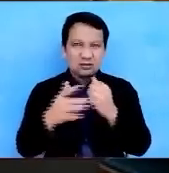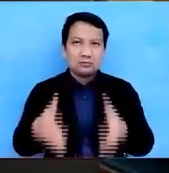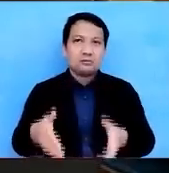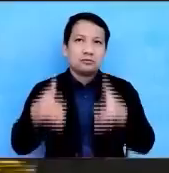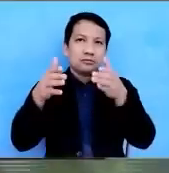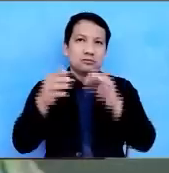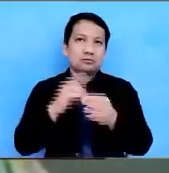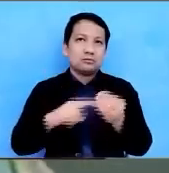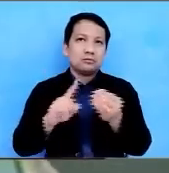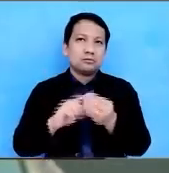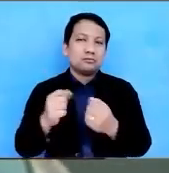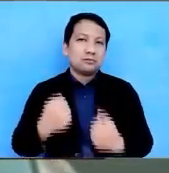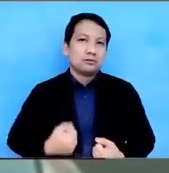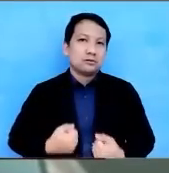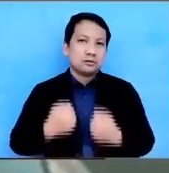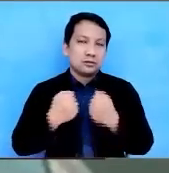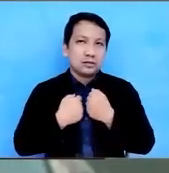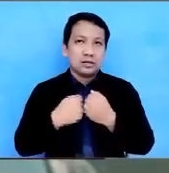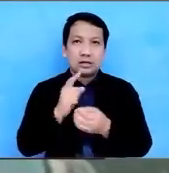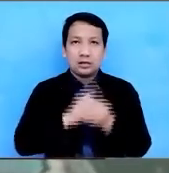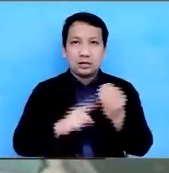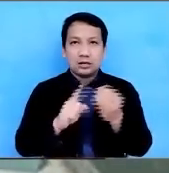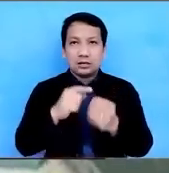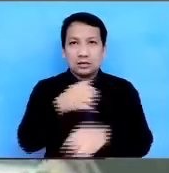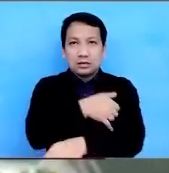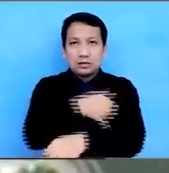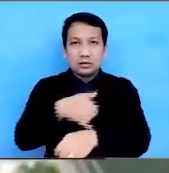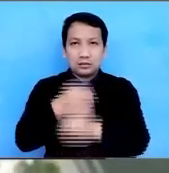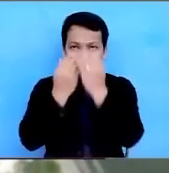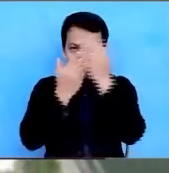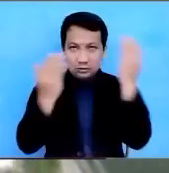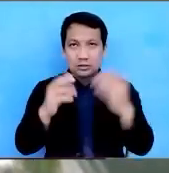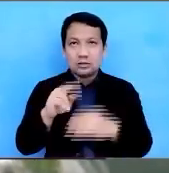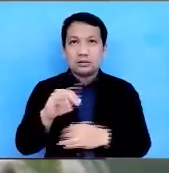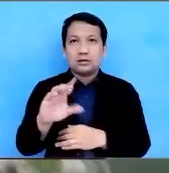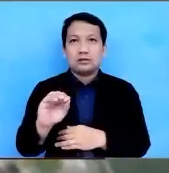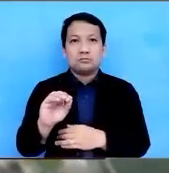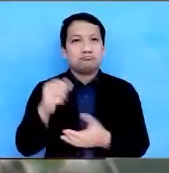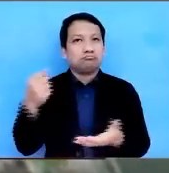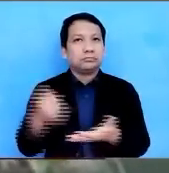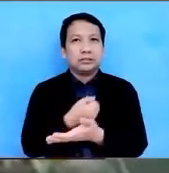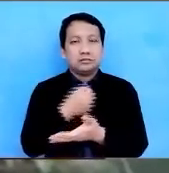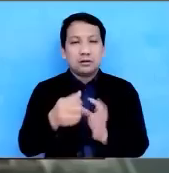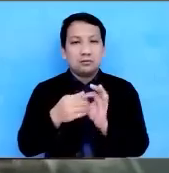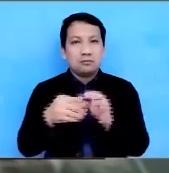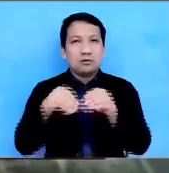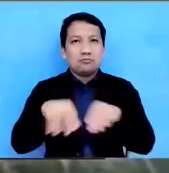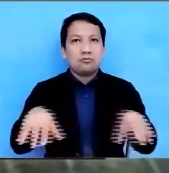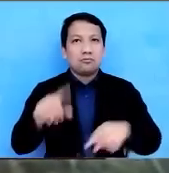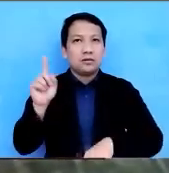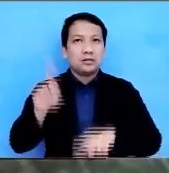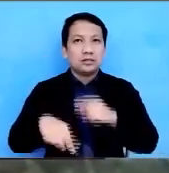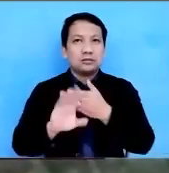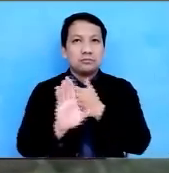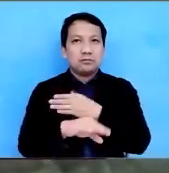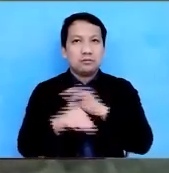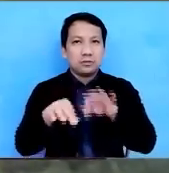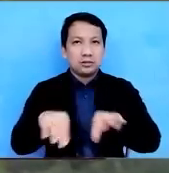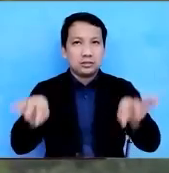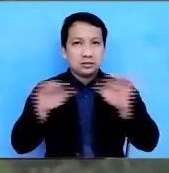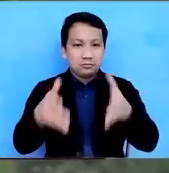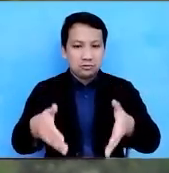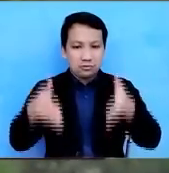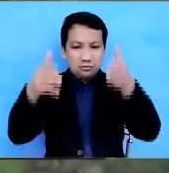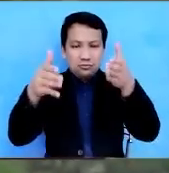siya. Kaya ayon kay Architect Lico, malaking kawalan sa ating kasaysayan kung hindi maibabangong muli ang post